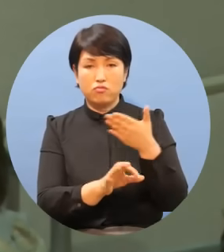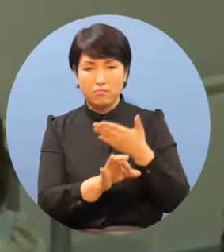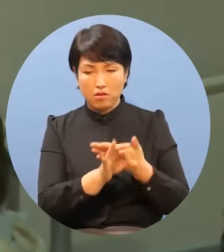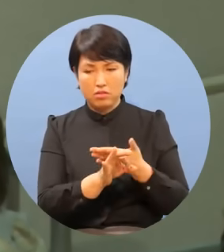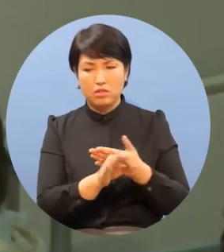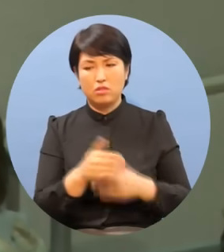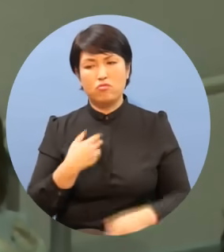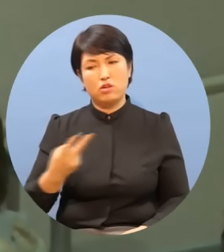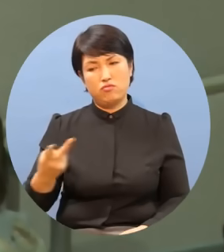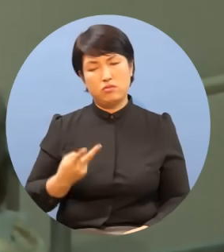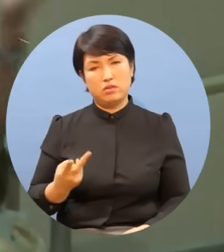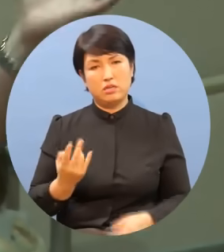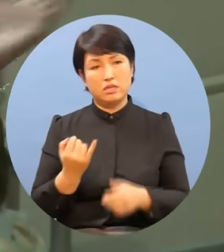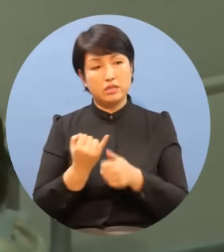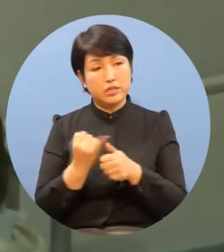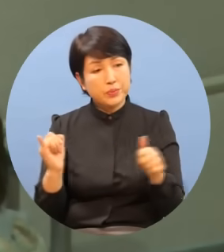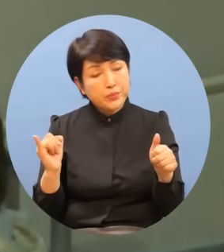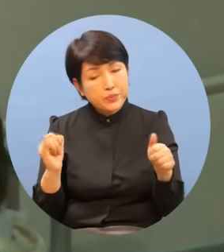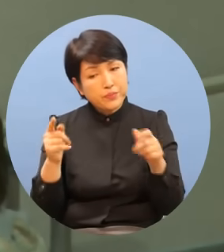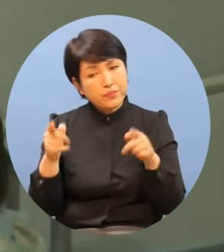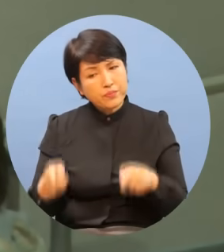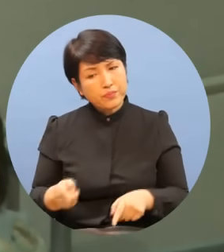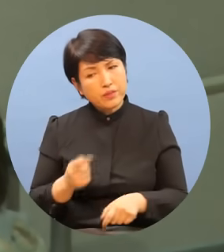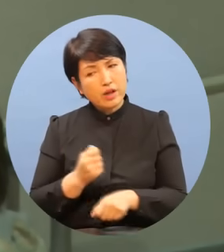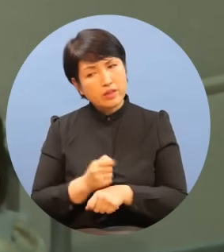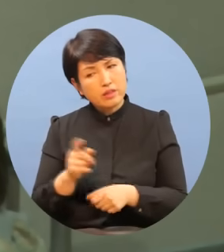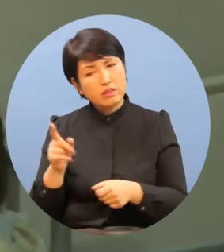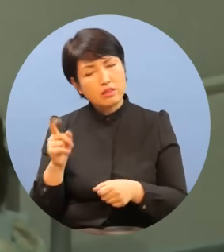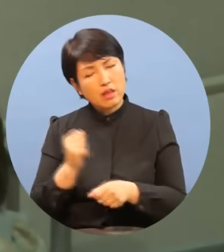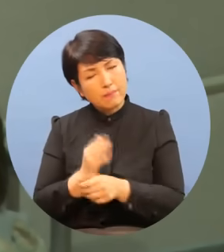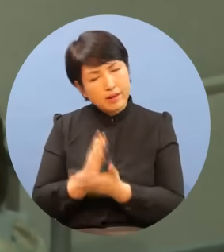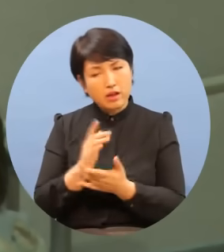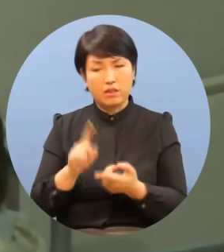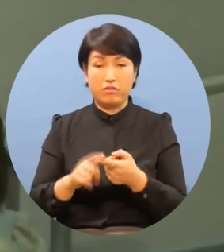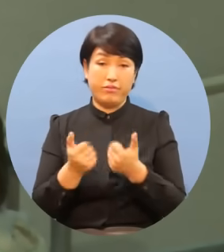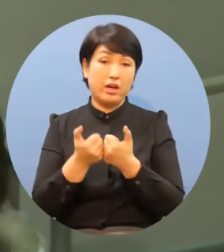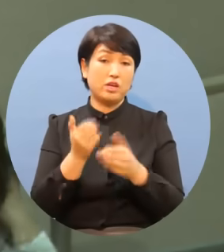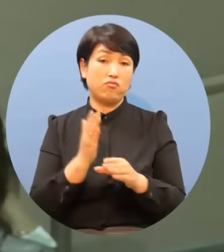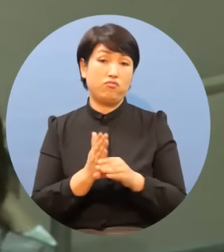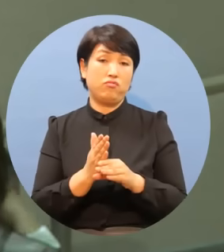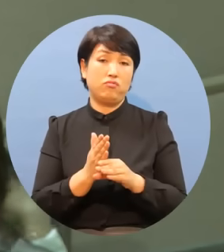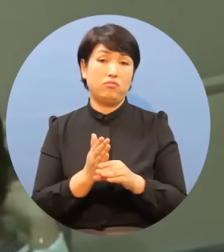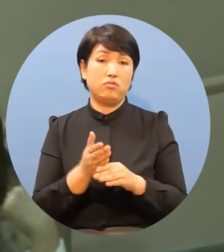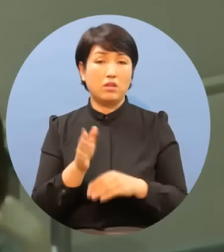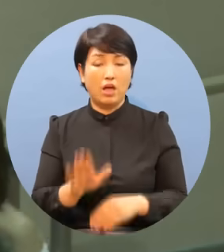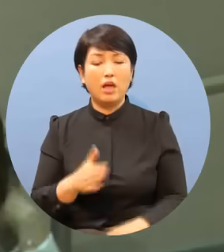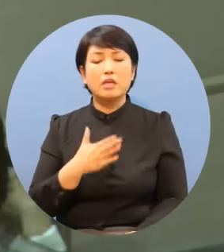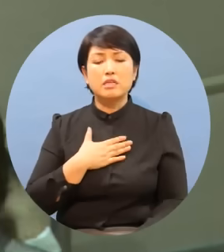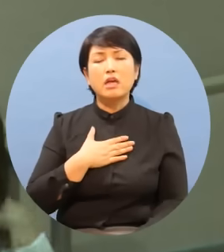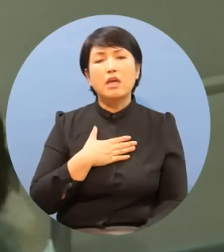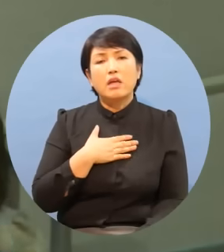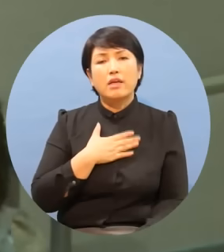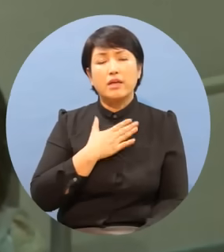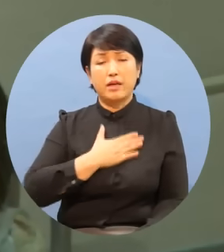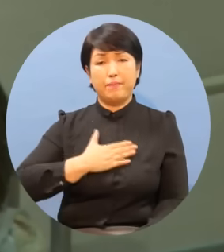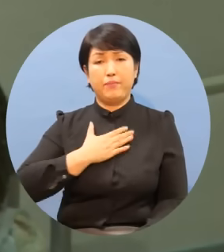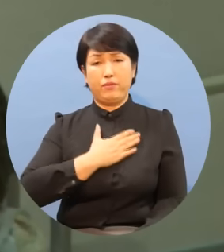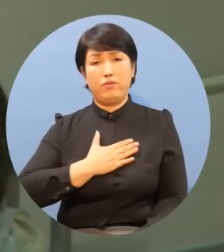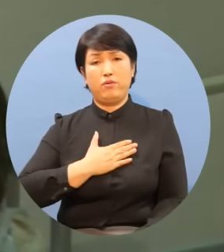좀 그 헤어지는 그런 문제를 좀 상의를 하고 있거든요. 근데 그 제가 느끼는